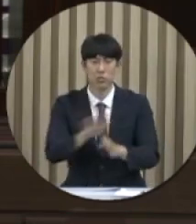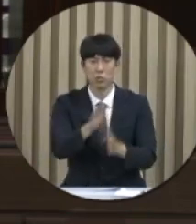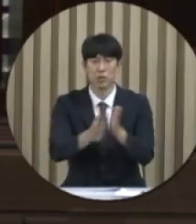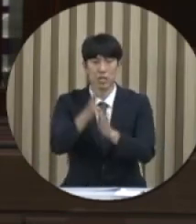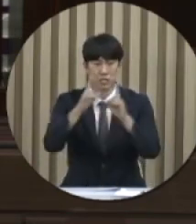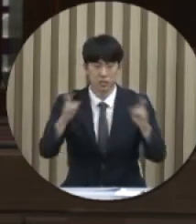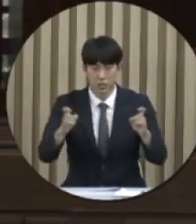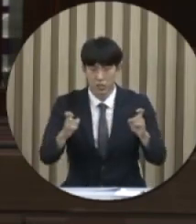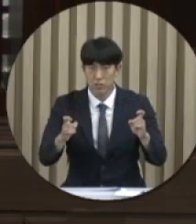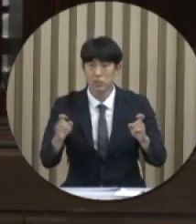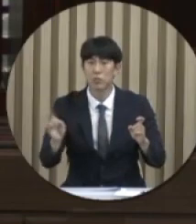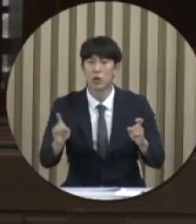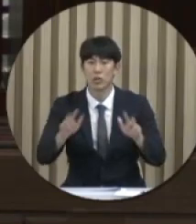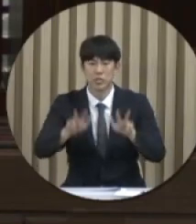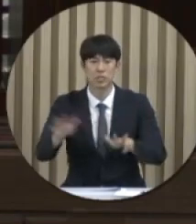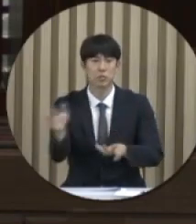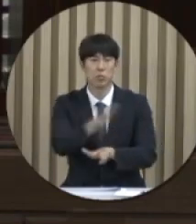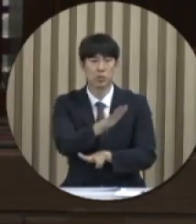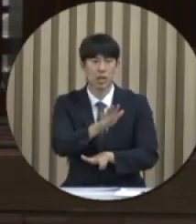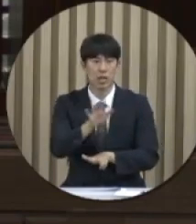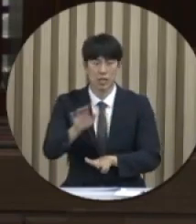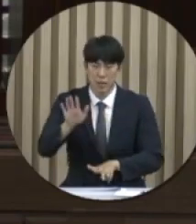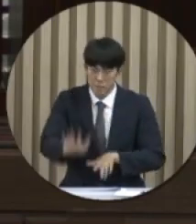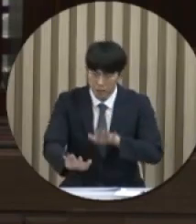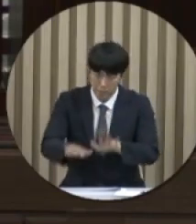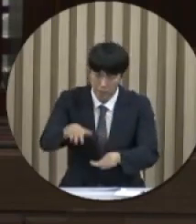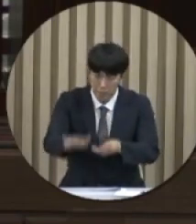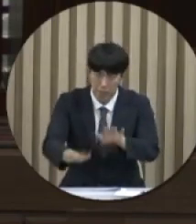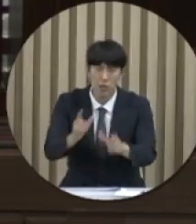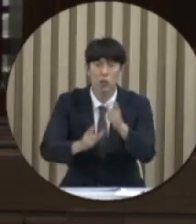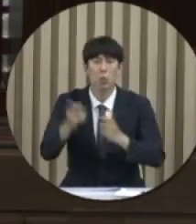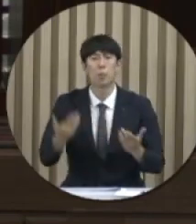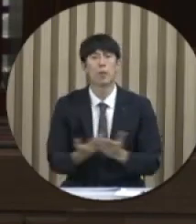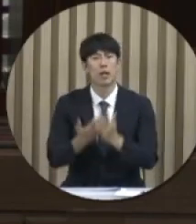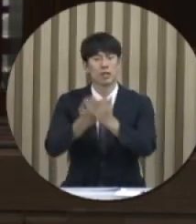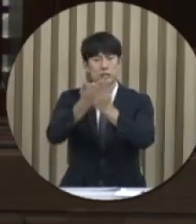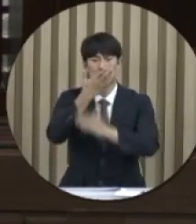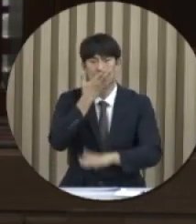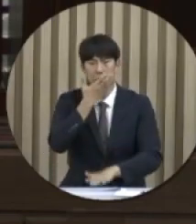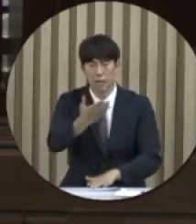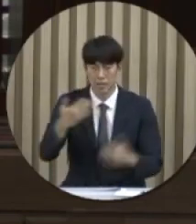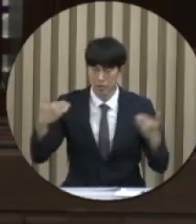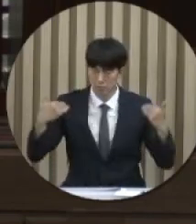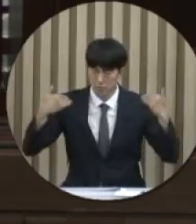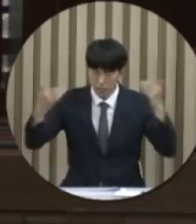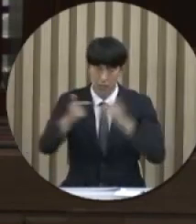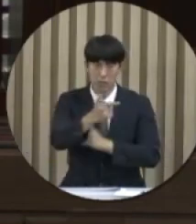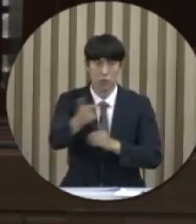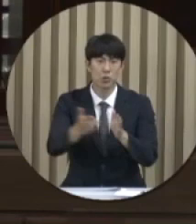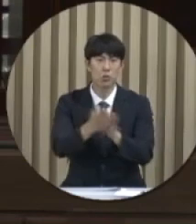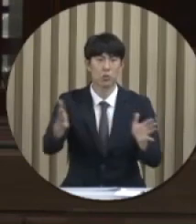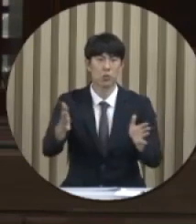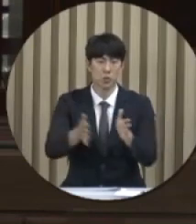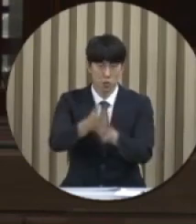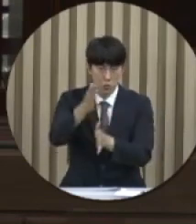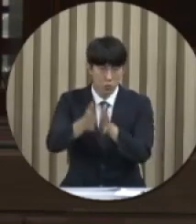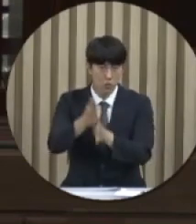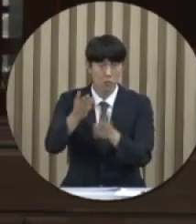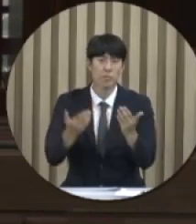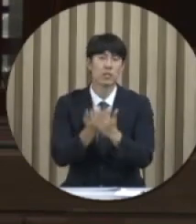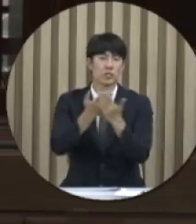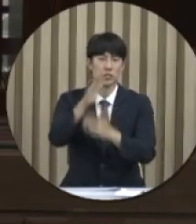화성시는 지금보다 한 발짝 더 나아가는 큰 도약을 하는 성숙한 대도시로 발전해 나갈